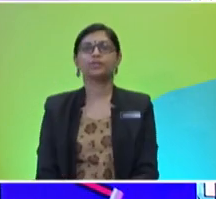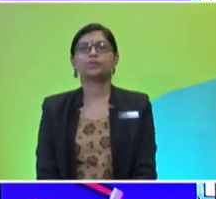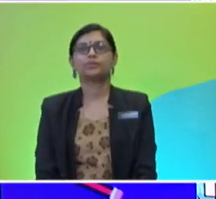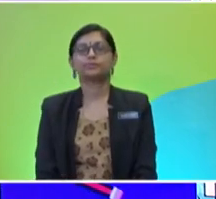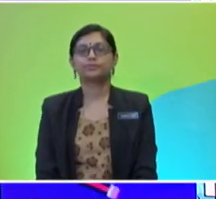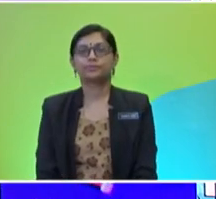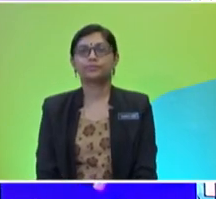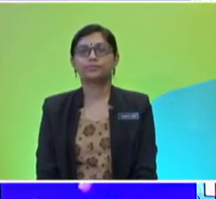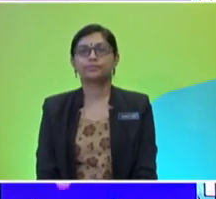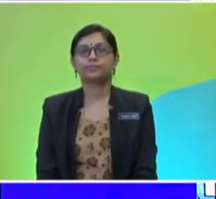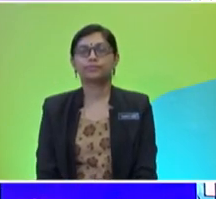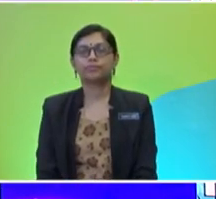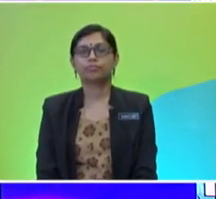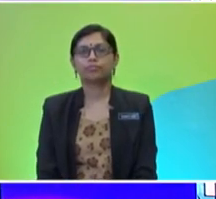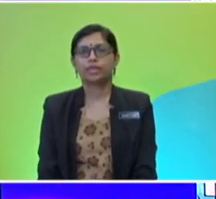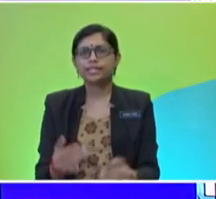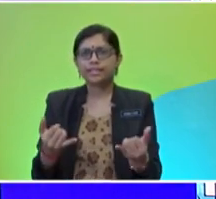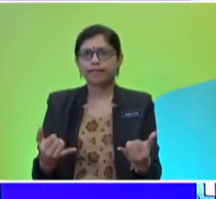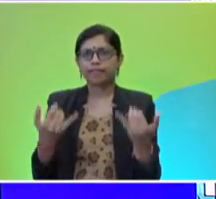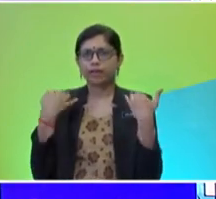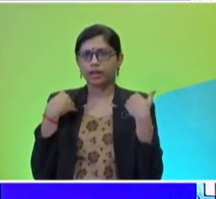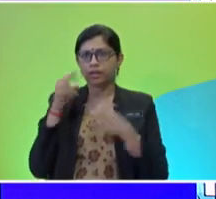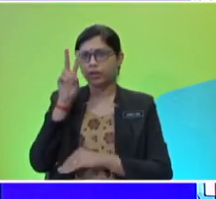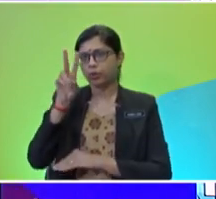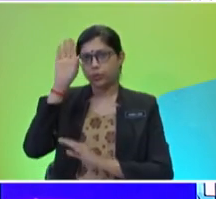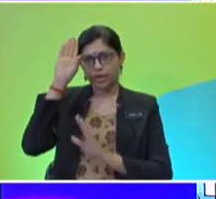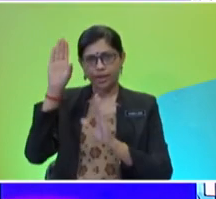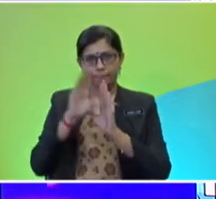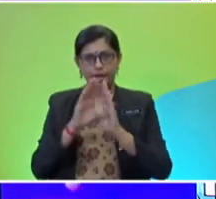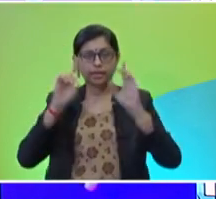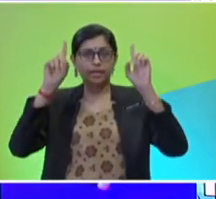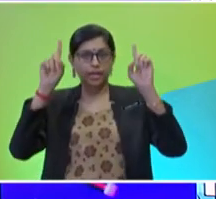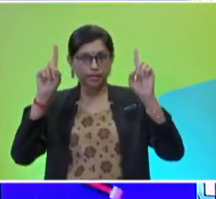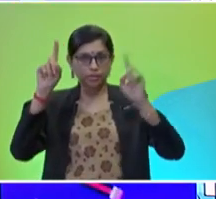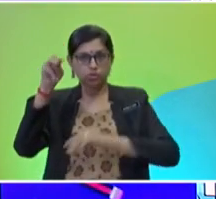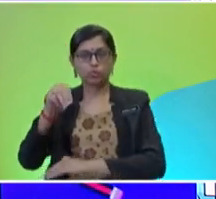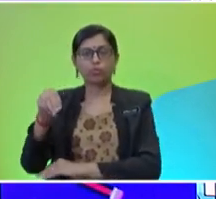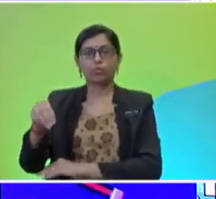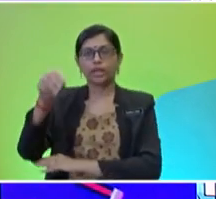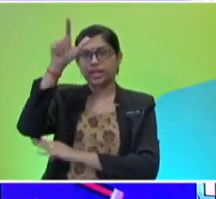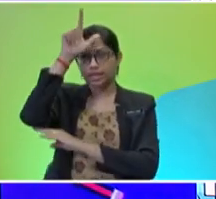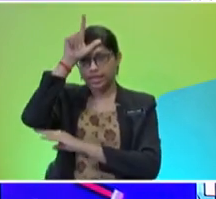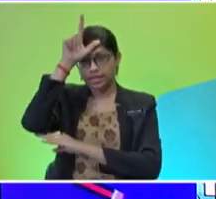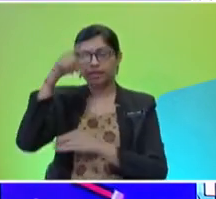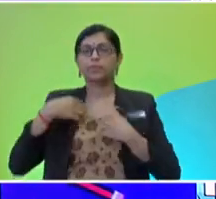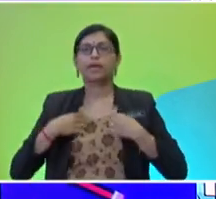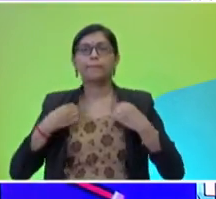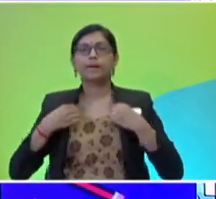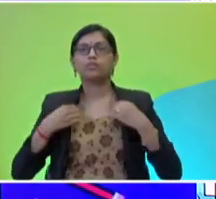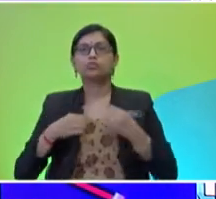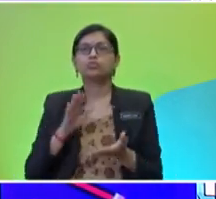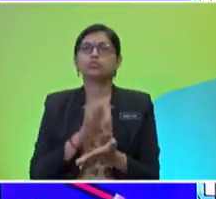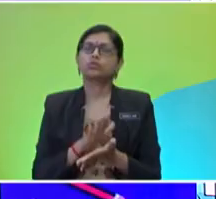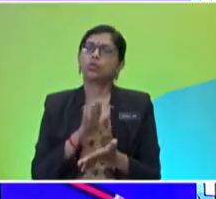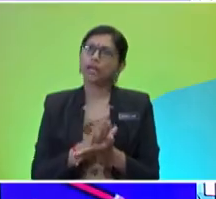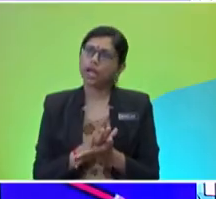kita. Cikgu, ini depan mata saya ni cikgu, saya nampak ada seorang lelaki pakai baju seragam sekolah. Kita nak buat apa pula